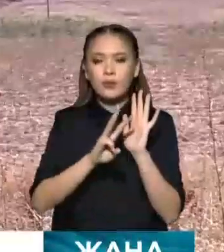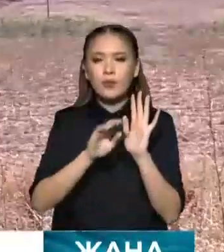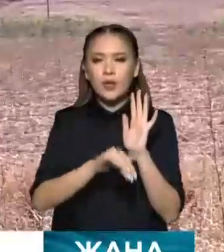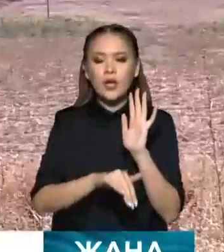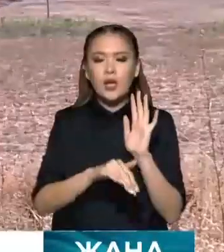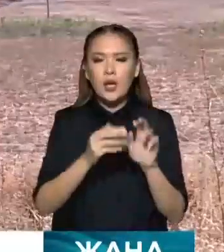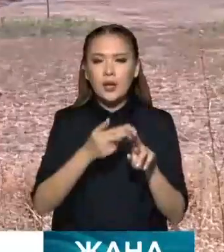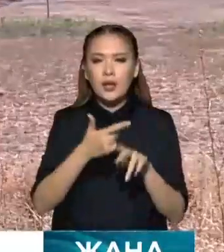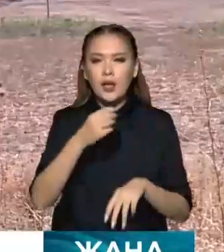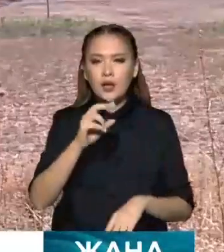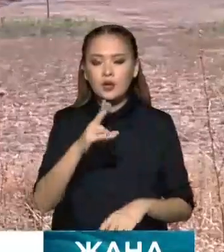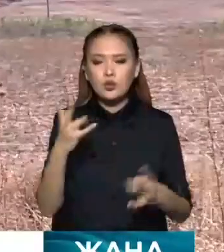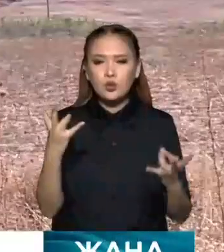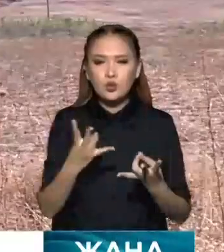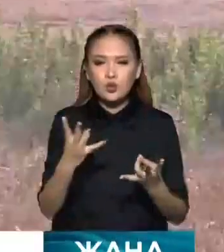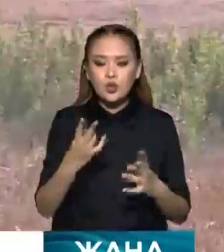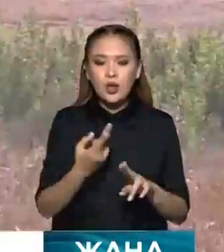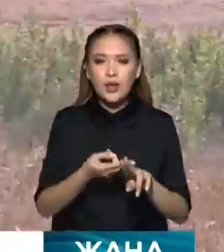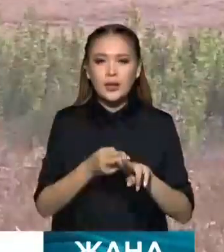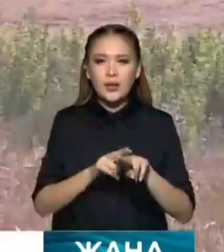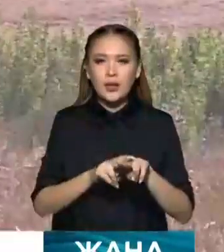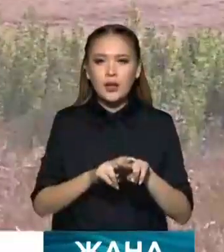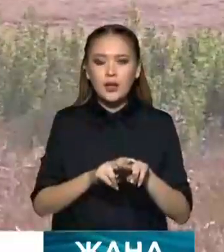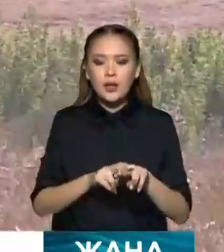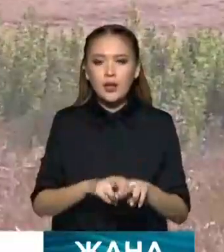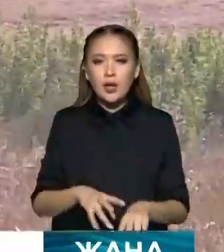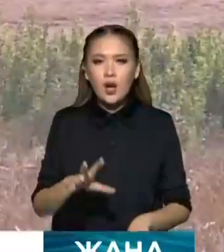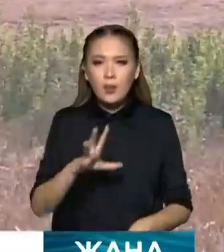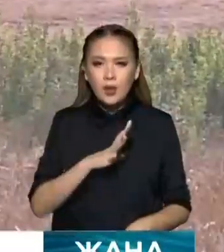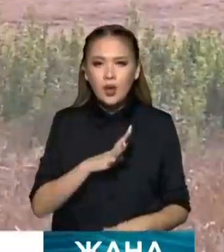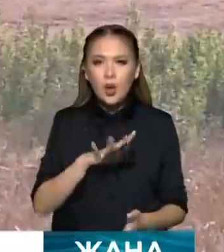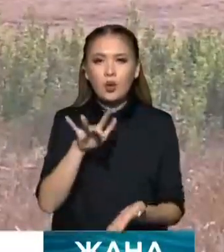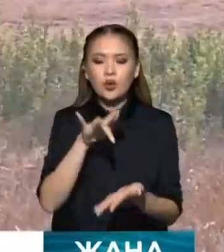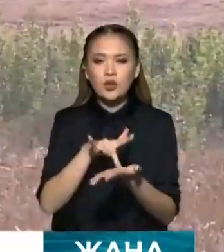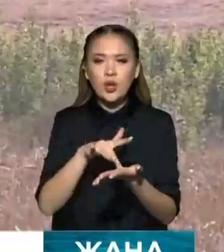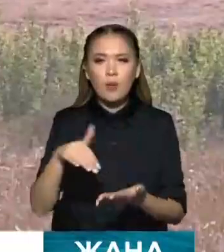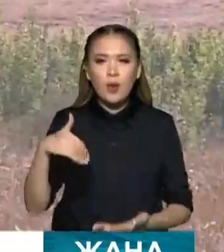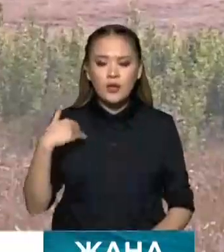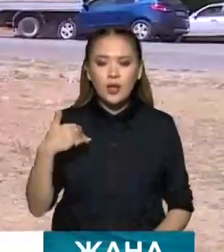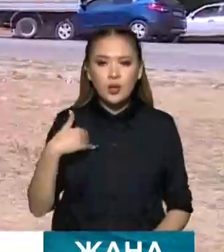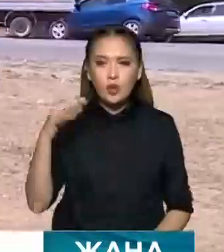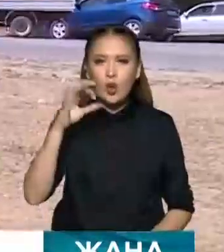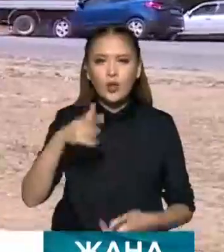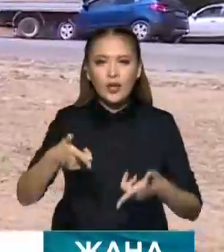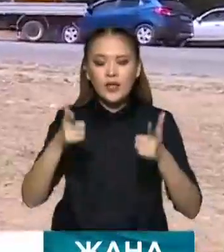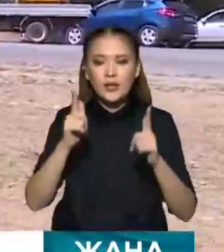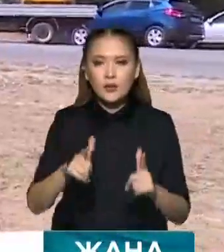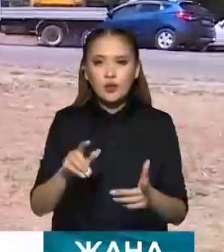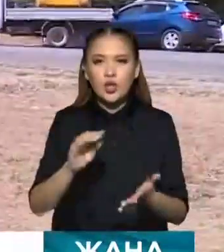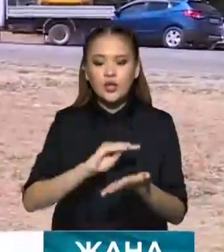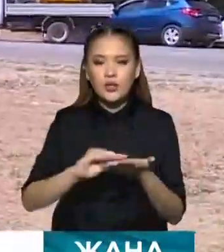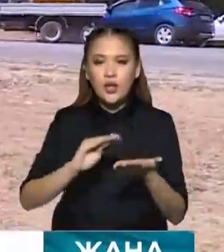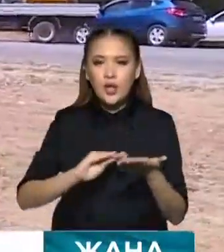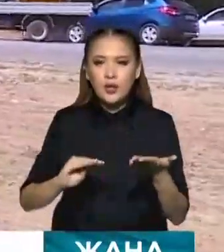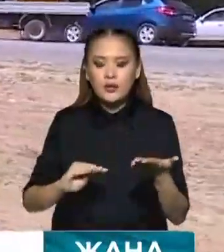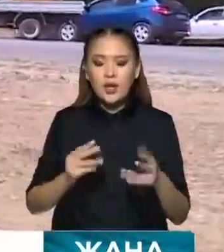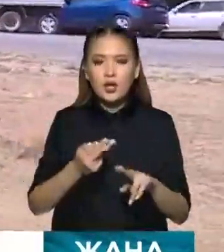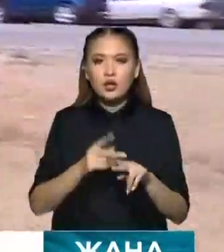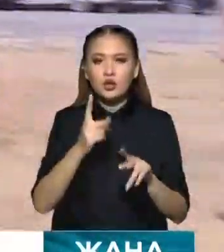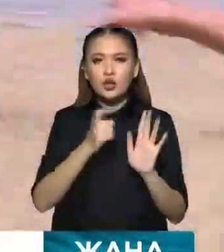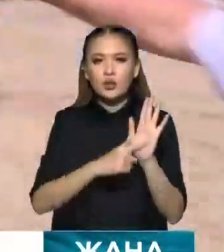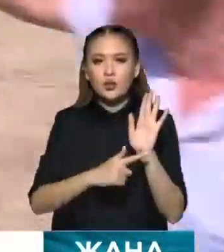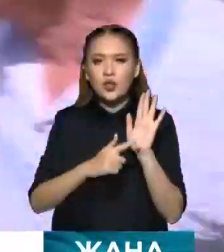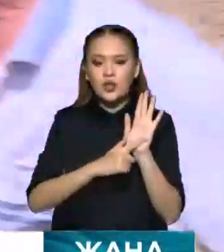Қазір бірқатар өндірістік кооперативтермен меморандум жасап, ортақ жайылым ретінде пайдалану туралы келісім жасалған. Бүгінгі күнге 177